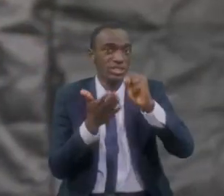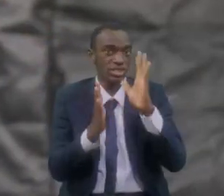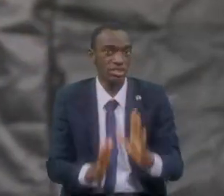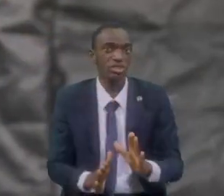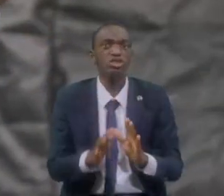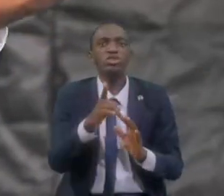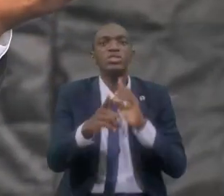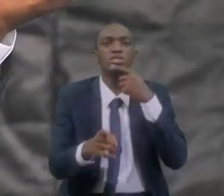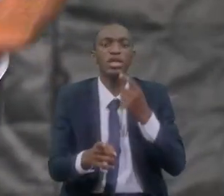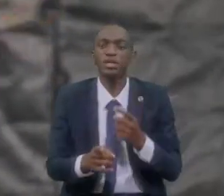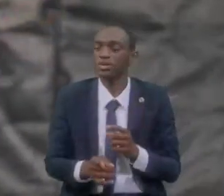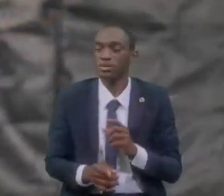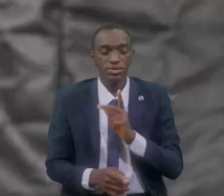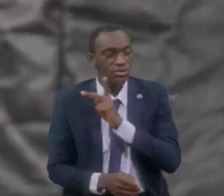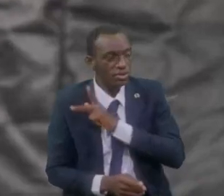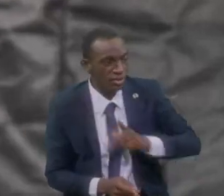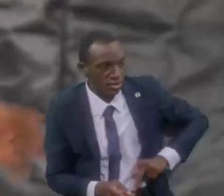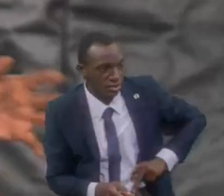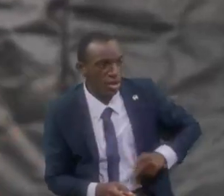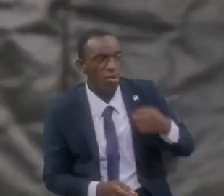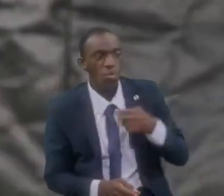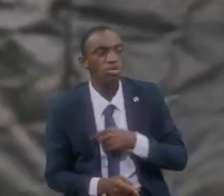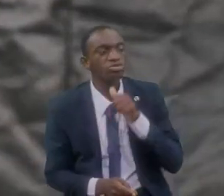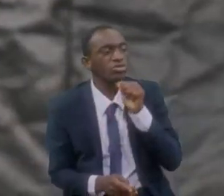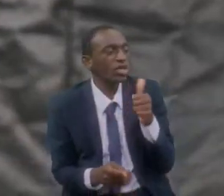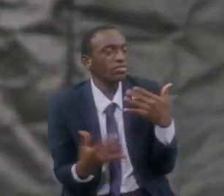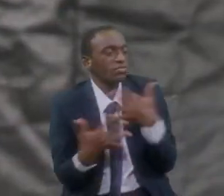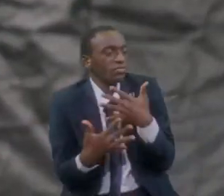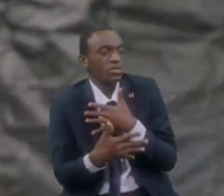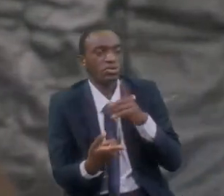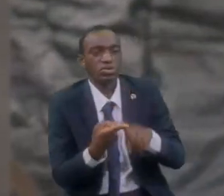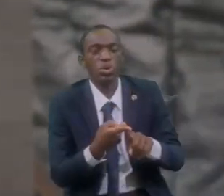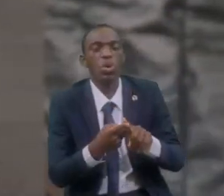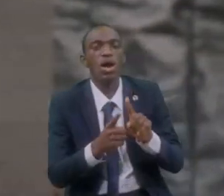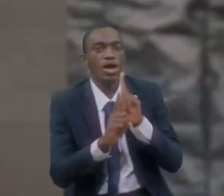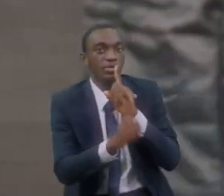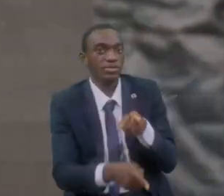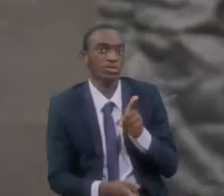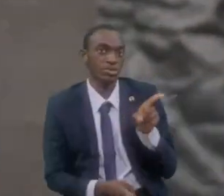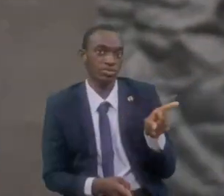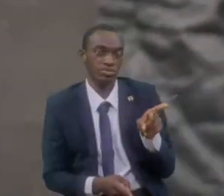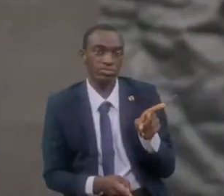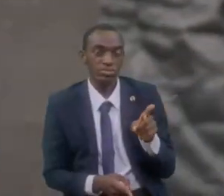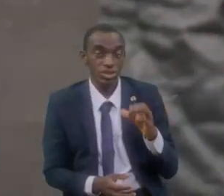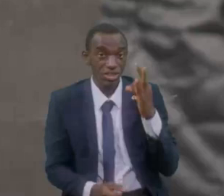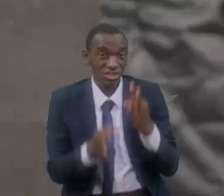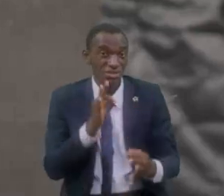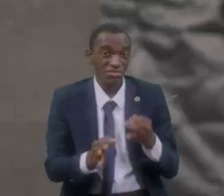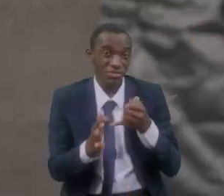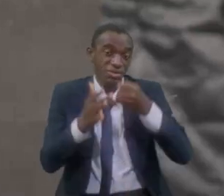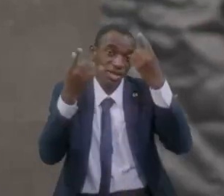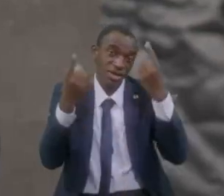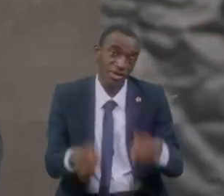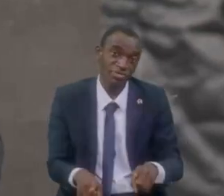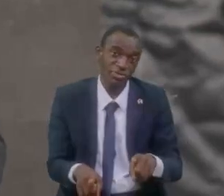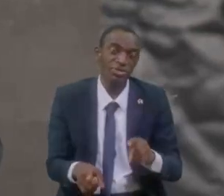Nebuchadnezzar, nous ne voulons pas te répondre déçu dans cette affaire. S'il en est